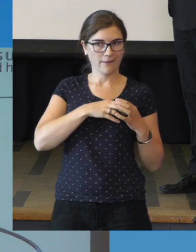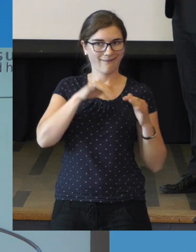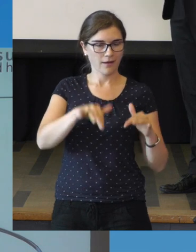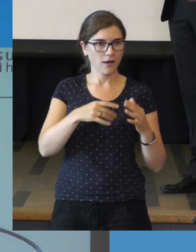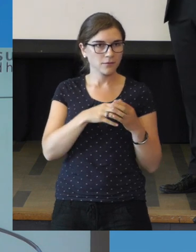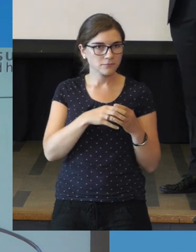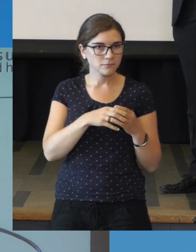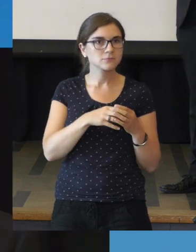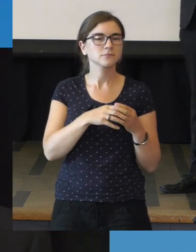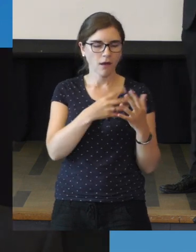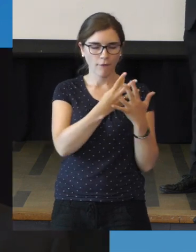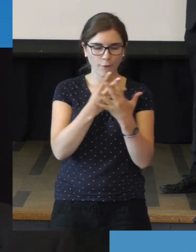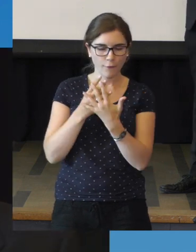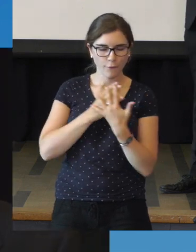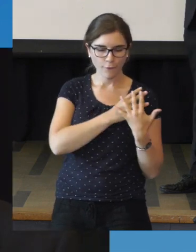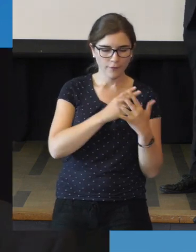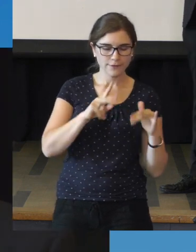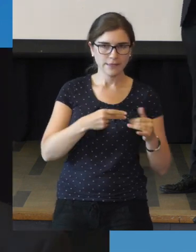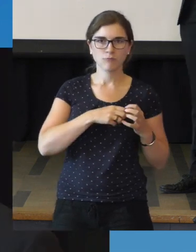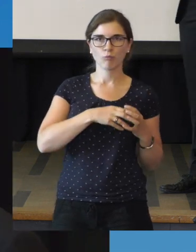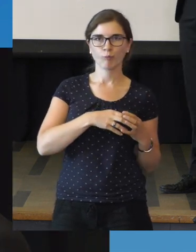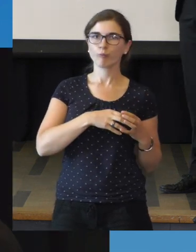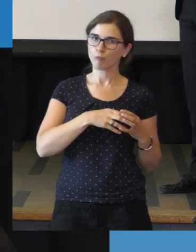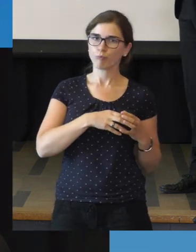Stentstreben, die dann das Gefäß an dieser Stelle offen halten.